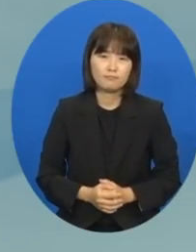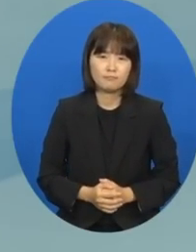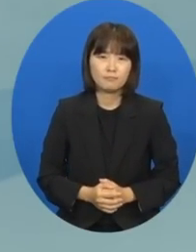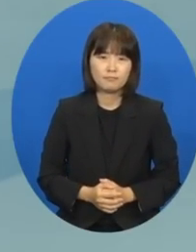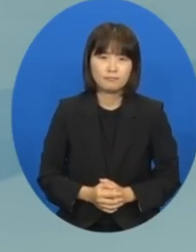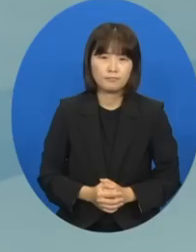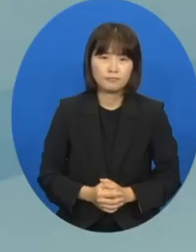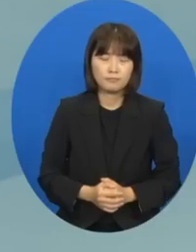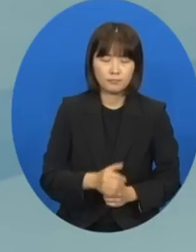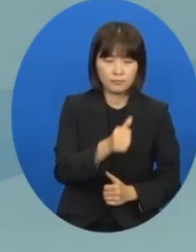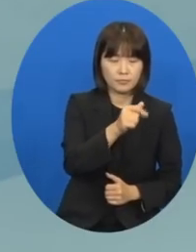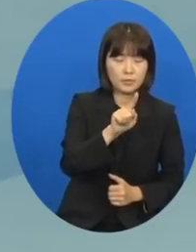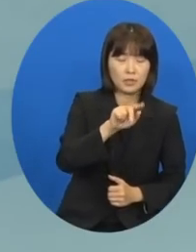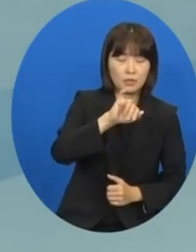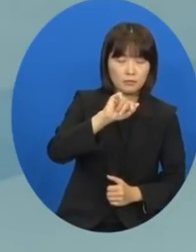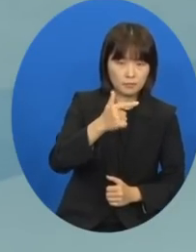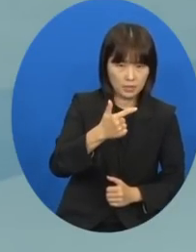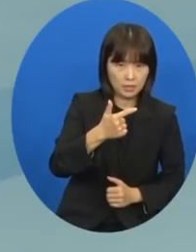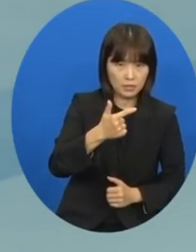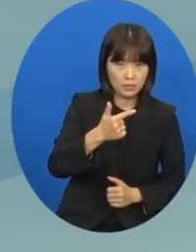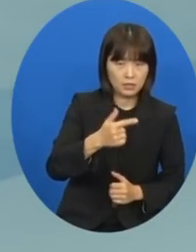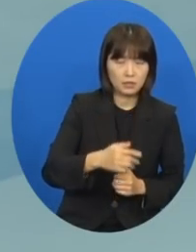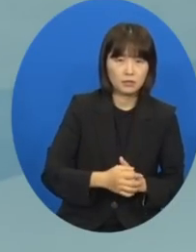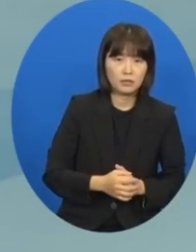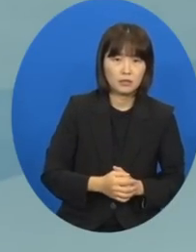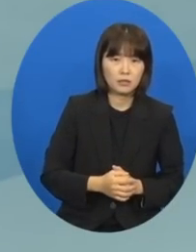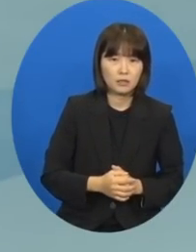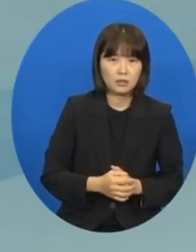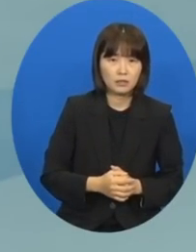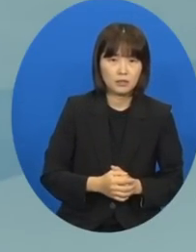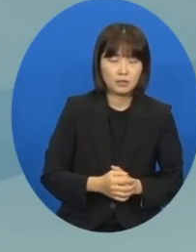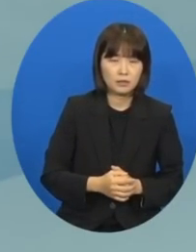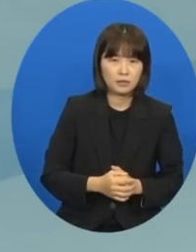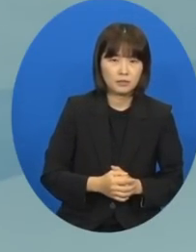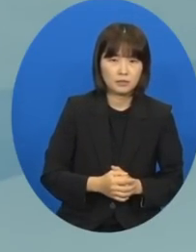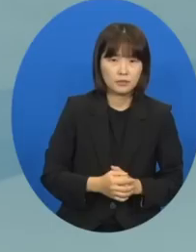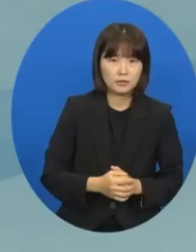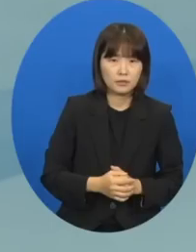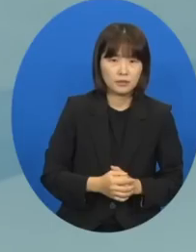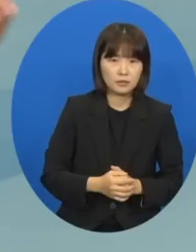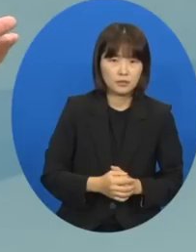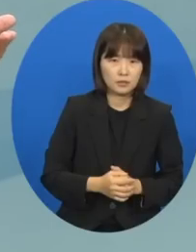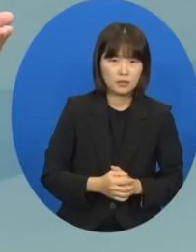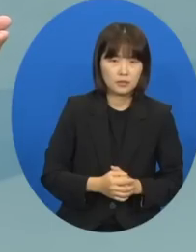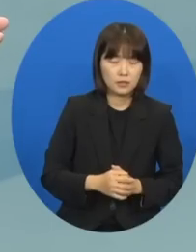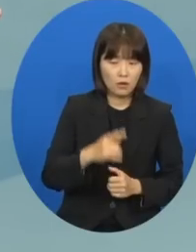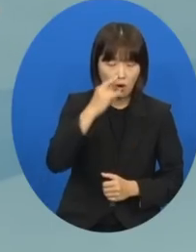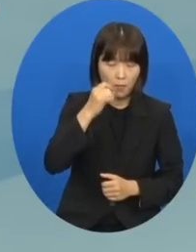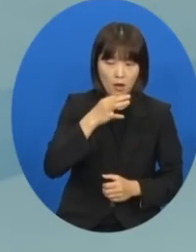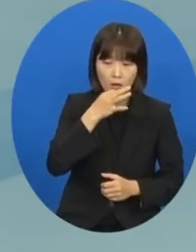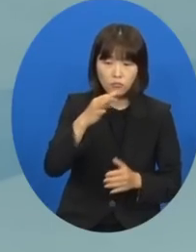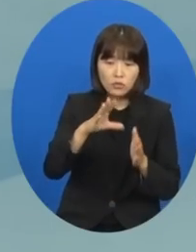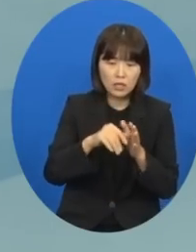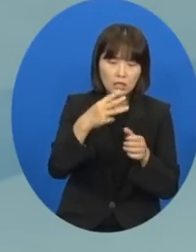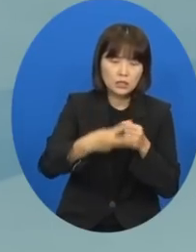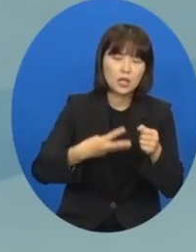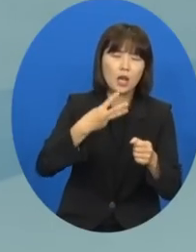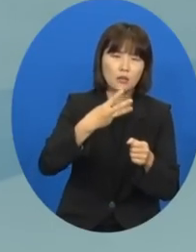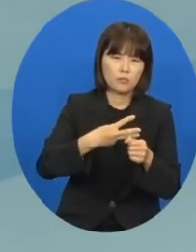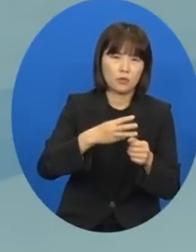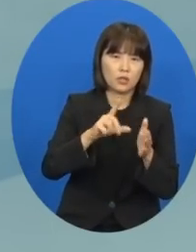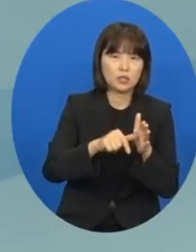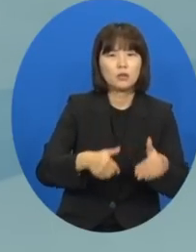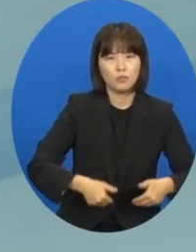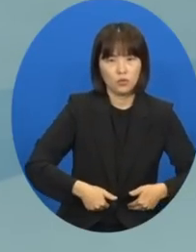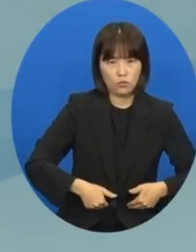이 하민이가 엄마라고 부르는데 입양한 이후에도 3년 이상이 걸렸대요. 그리고 사랑이는 이제 진단을